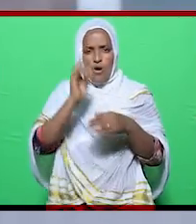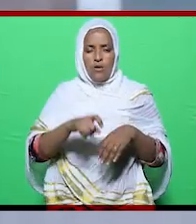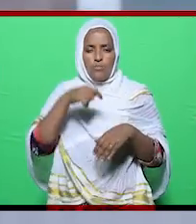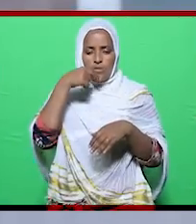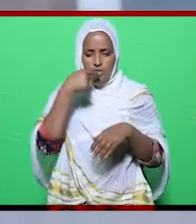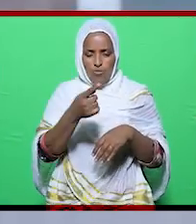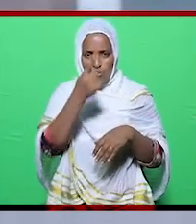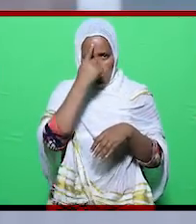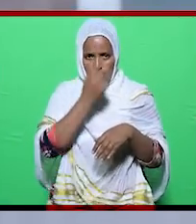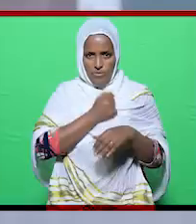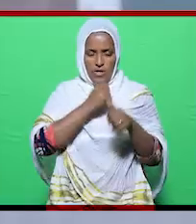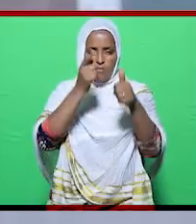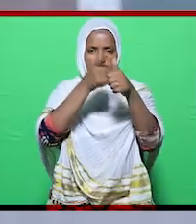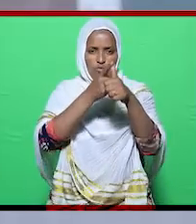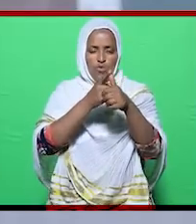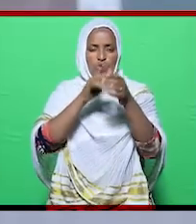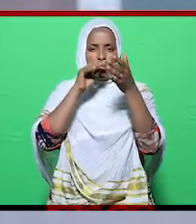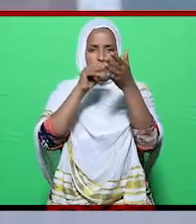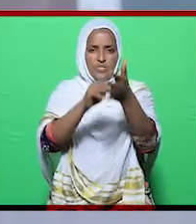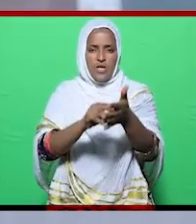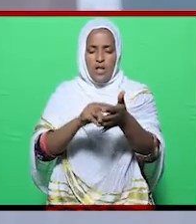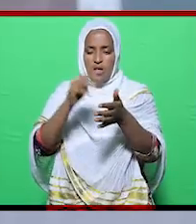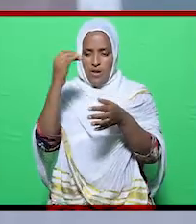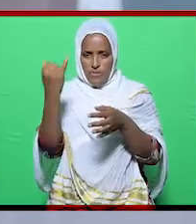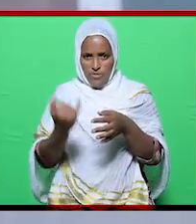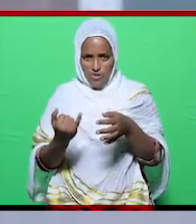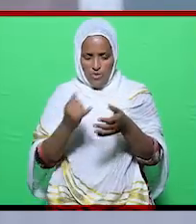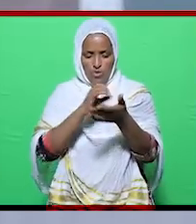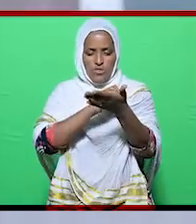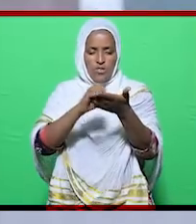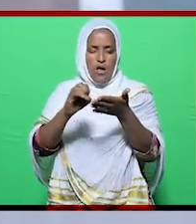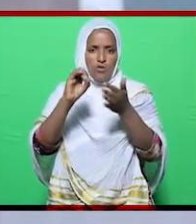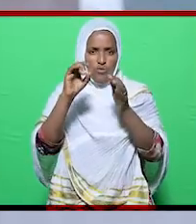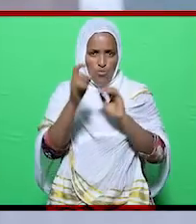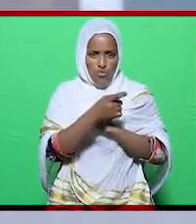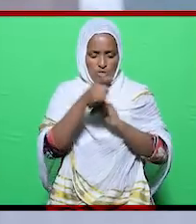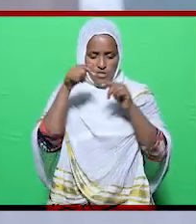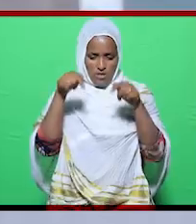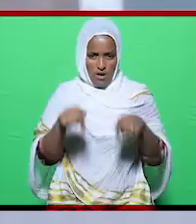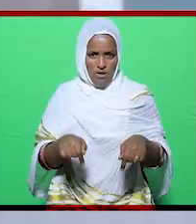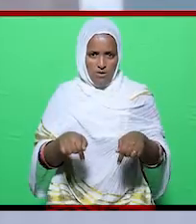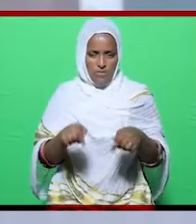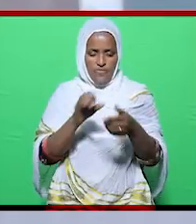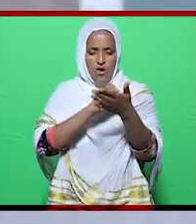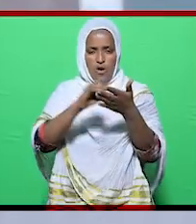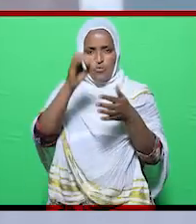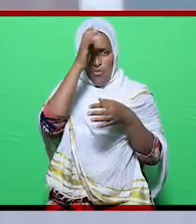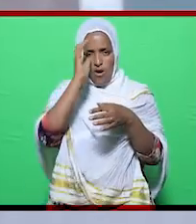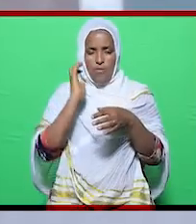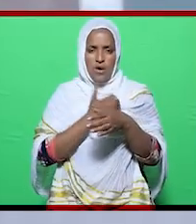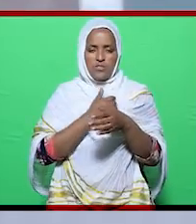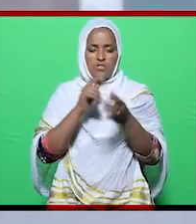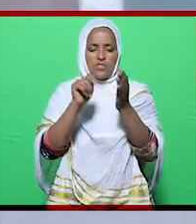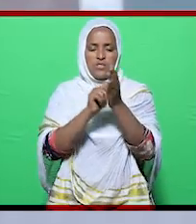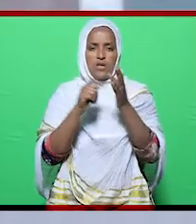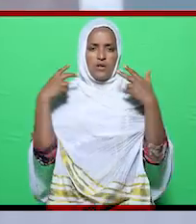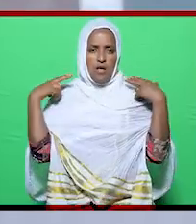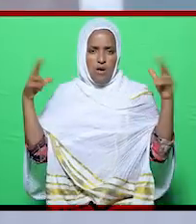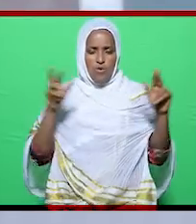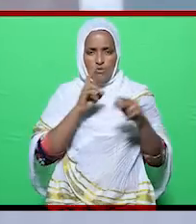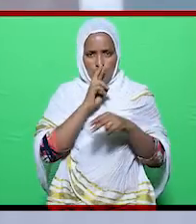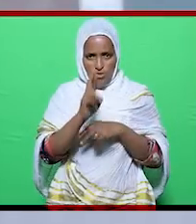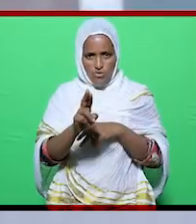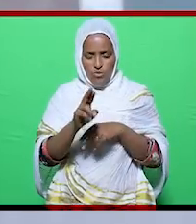ማወቅ አለበት ተብሎ ይታመናል። የመጀመሪያው ለምሳሌ የሚስለው ጻድቅ ከሆነ ዛሬ ጻድቁ አባታችን አቡነ